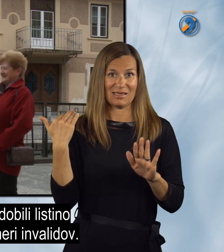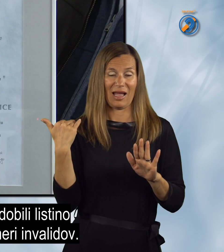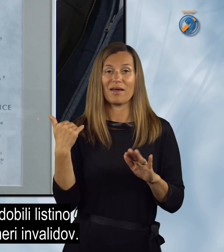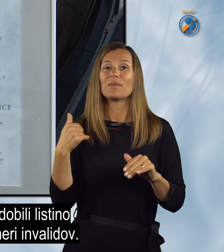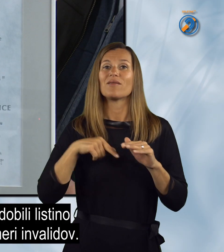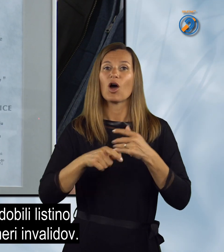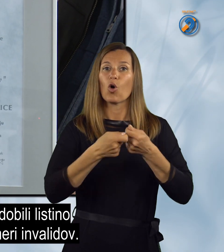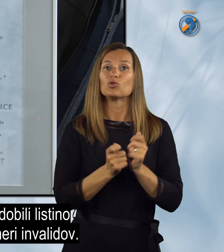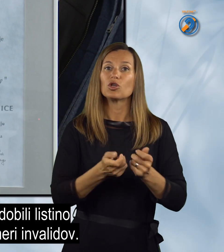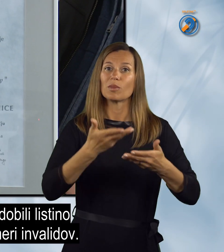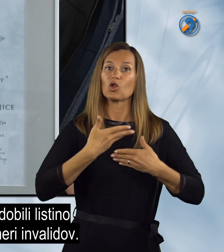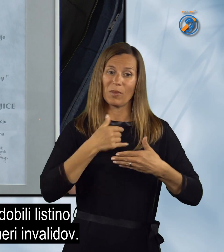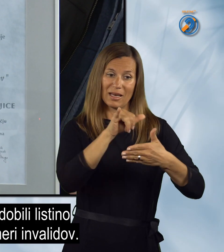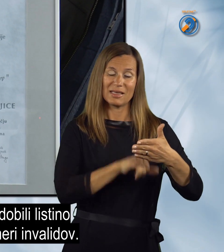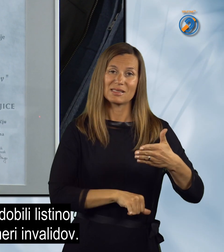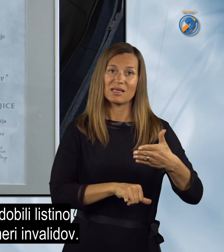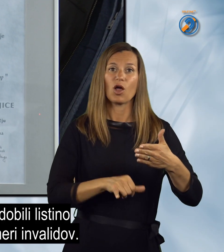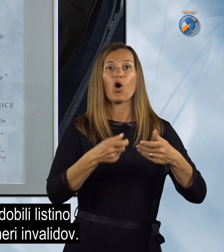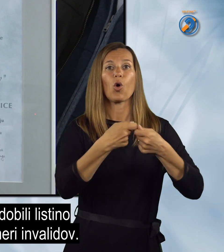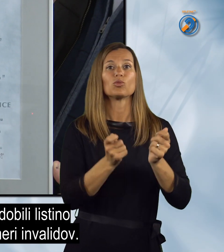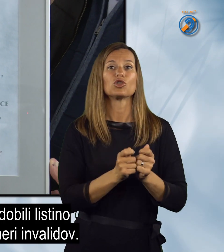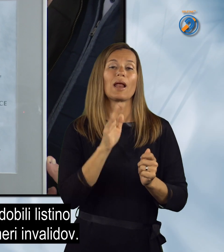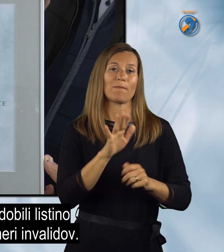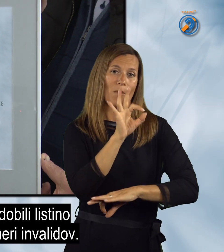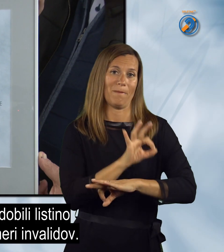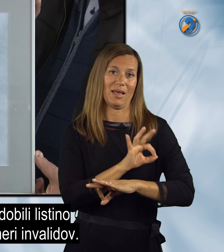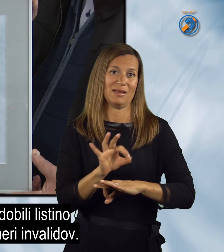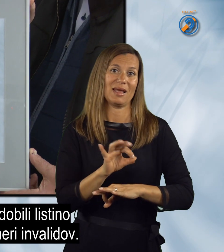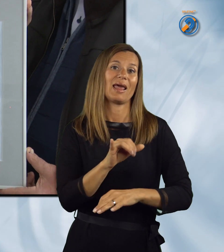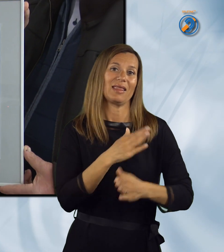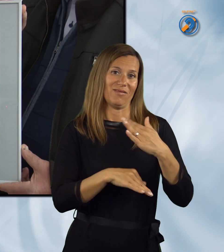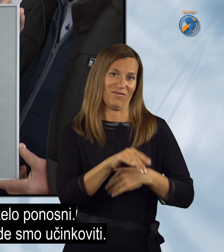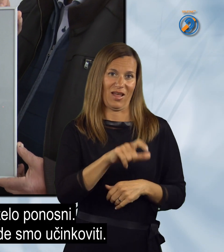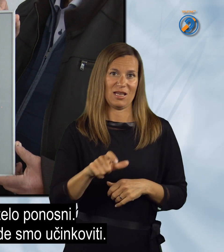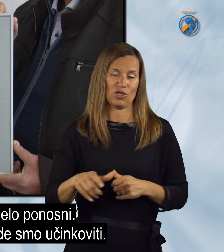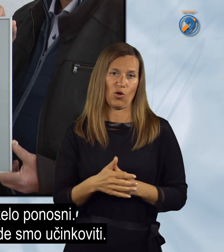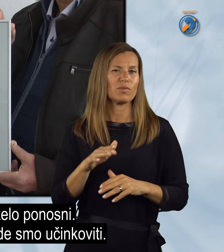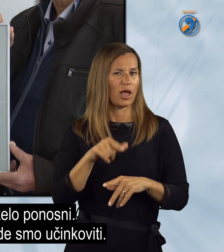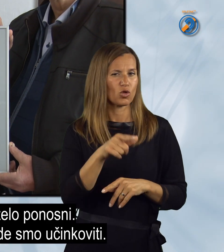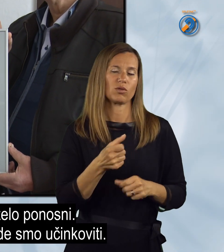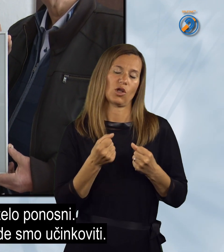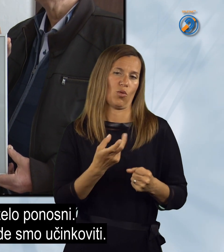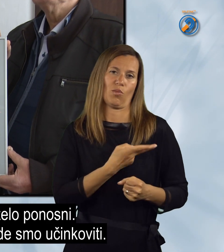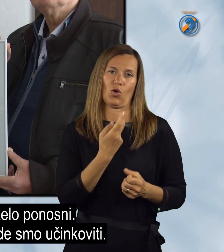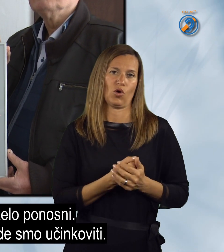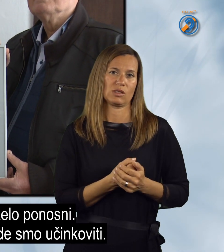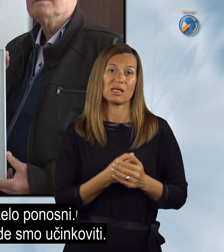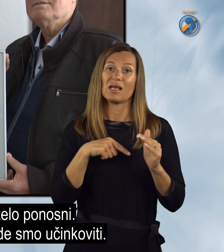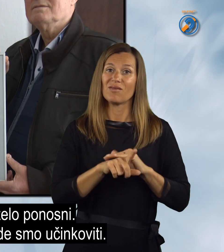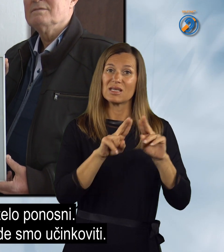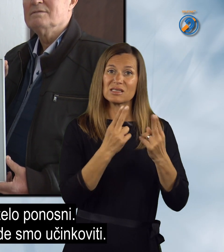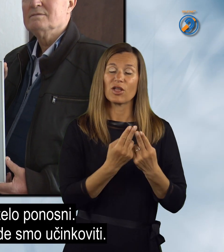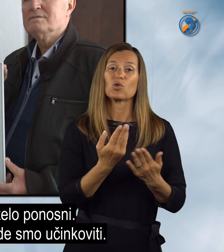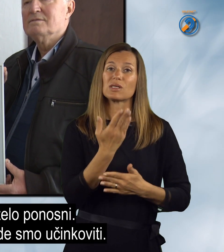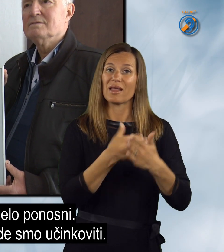v občini pridobili listino Občina po meri invalidov. Na to smo zelo ponosni. V